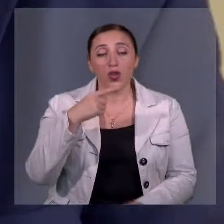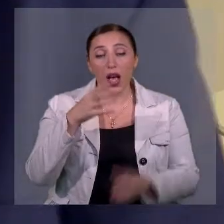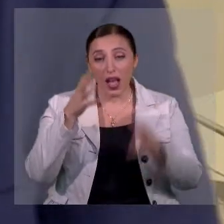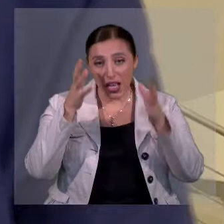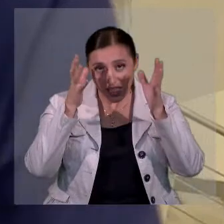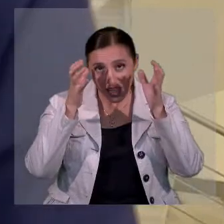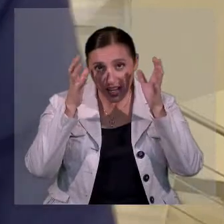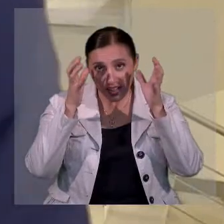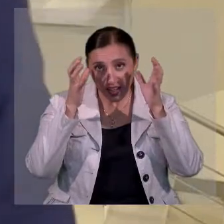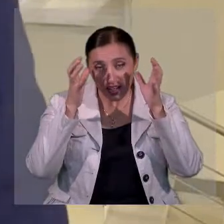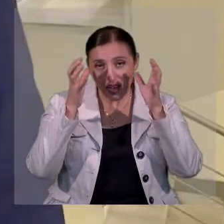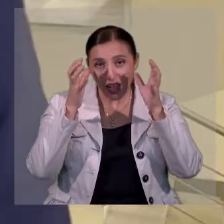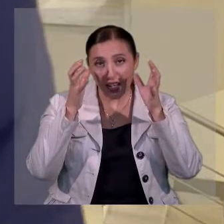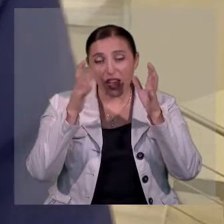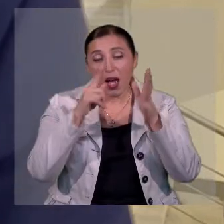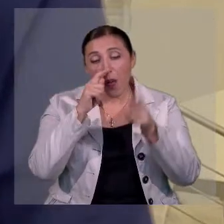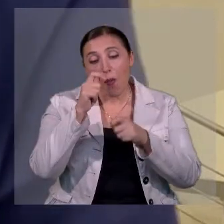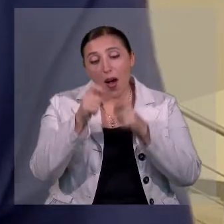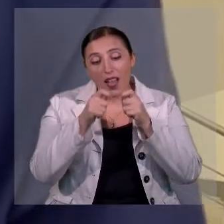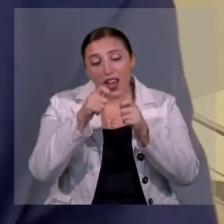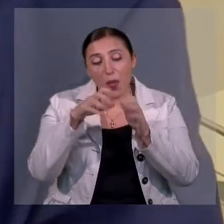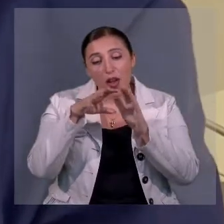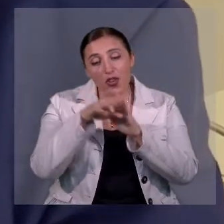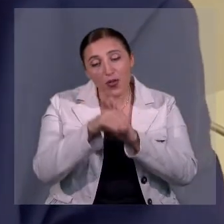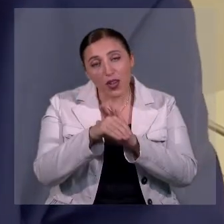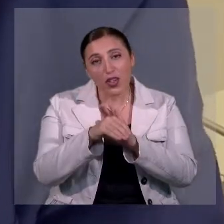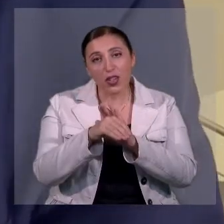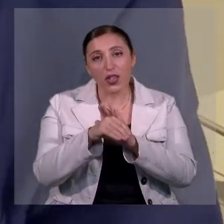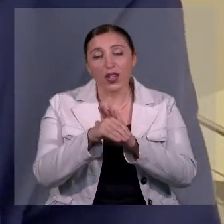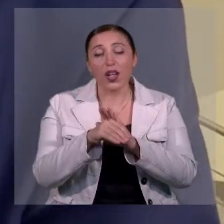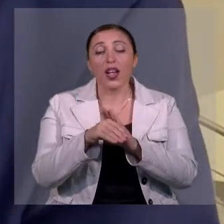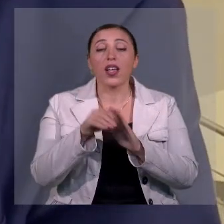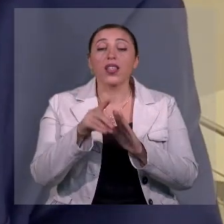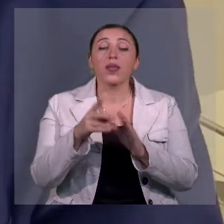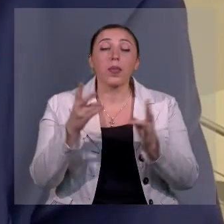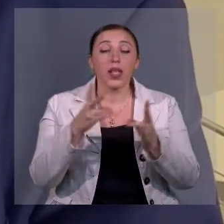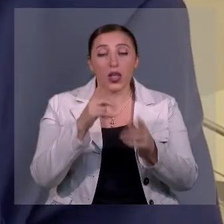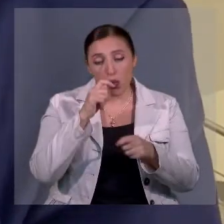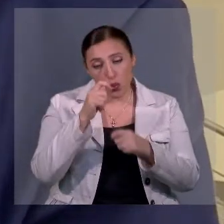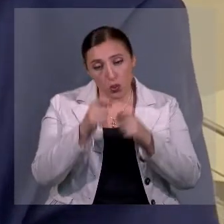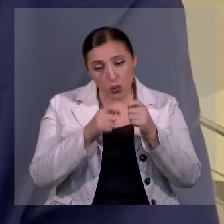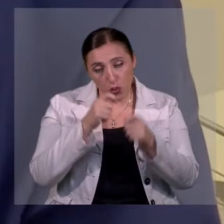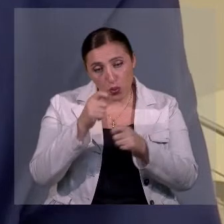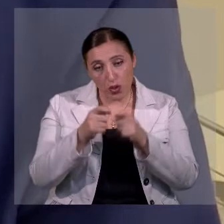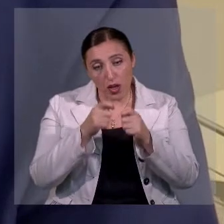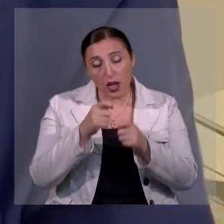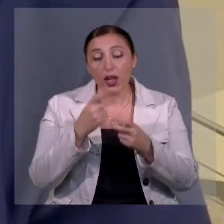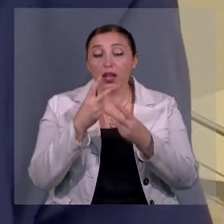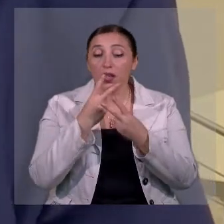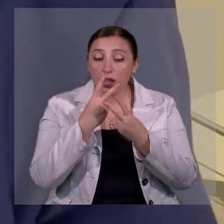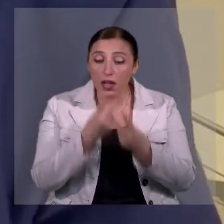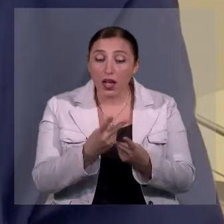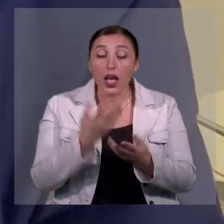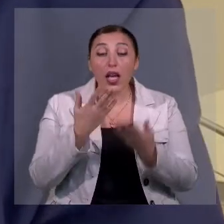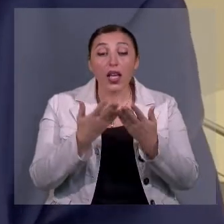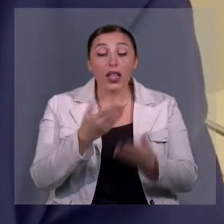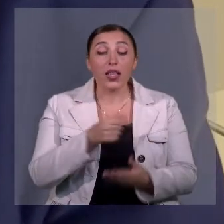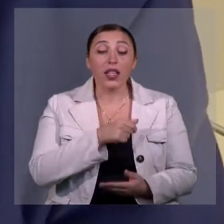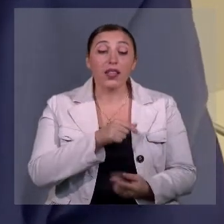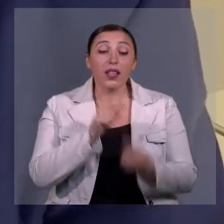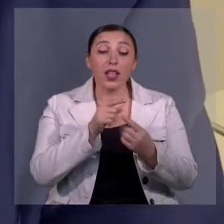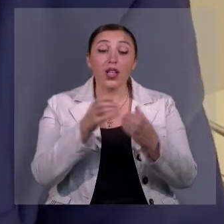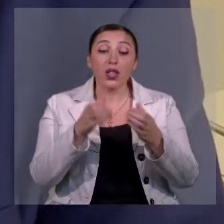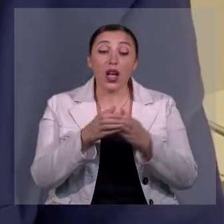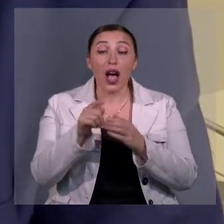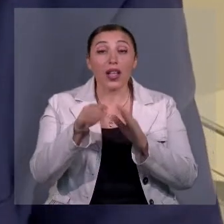Սատանան մանրամասների մեջ կամ դետալների մեջ, պետք է ուսումնասիրել մանրամասները, նայենք, եթե հանդիմությունը իրոք